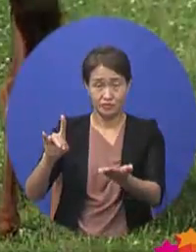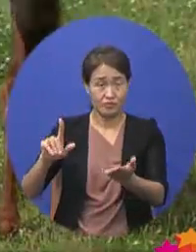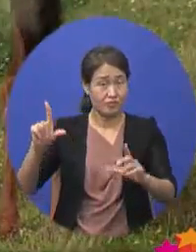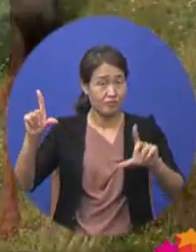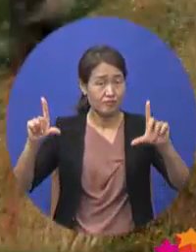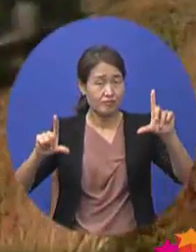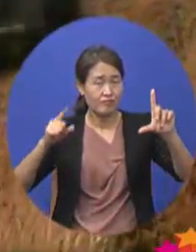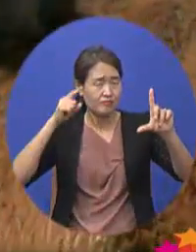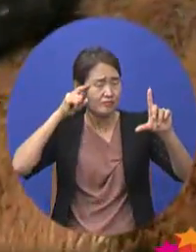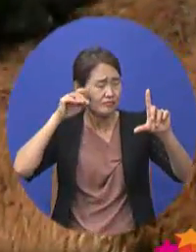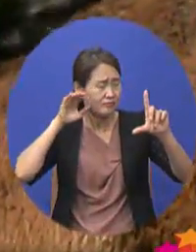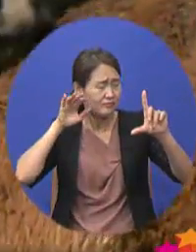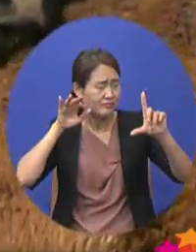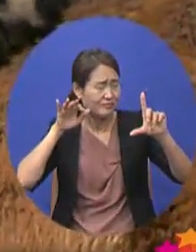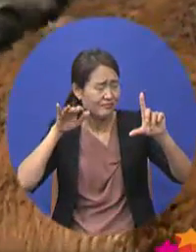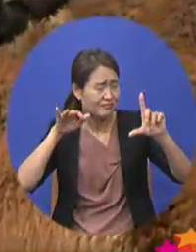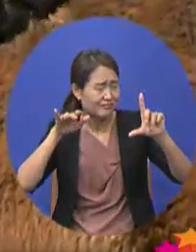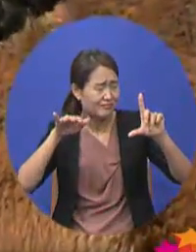내 모양이